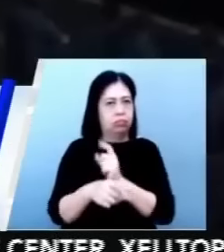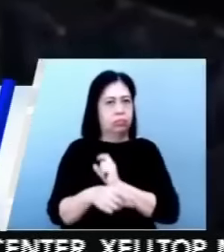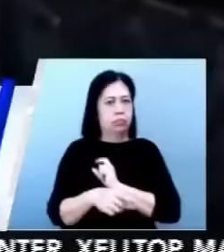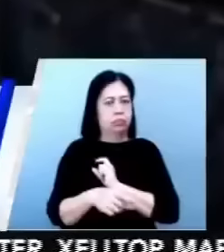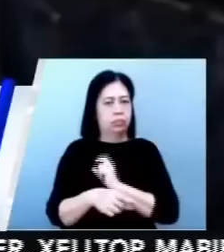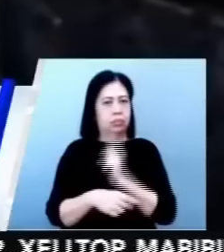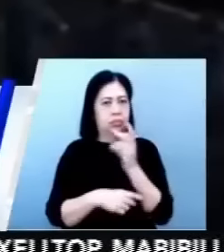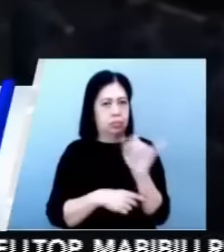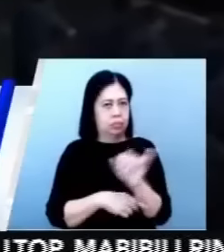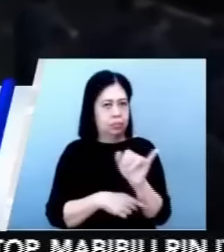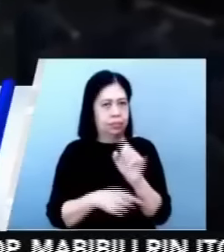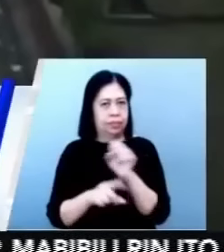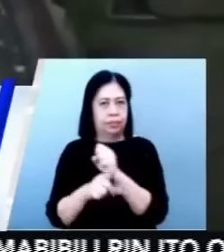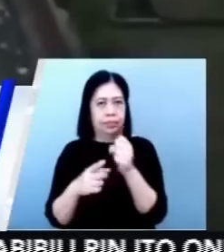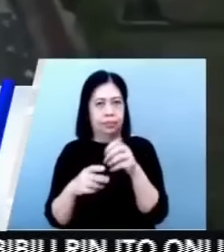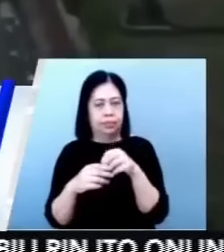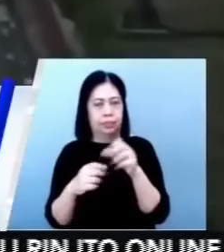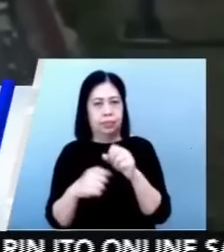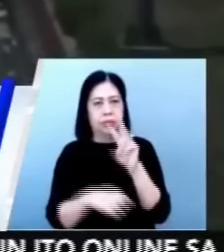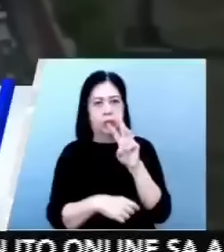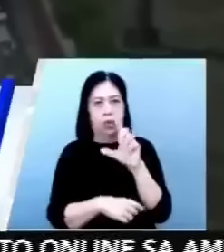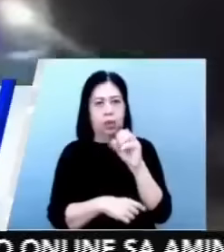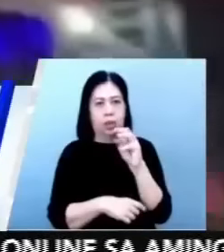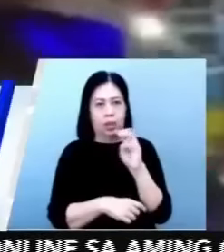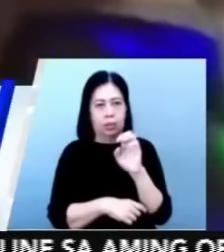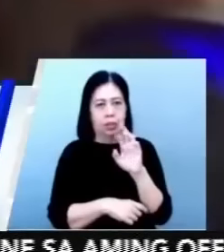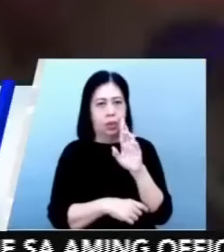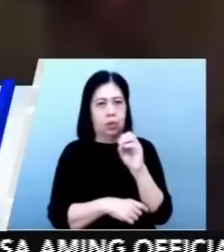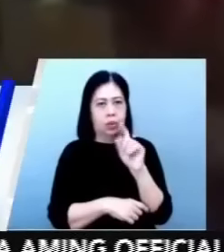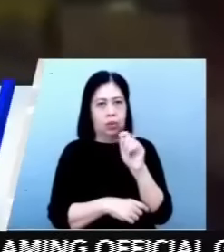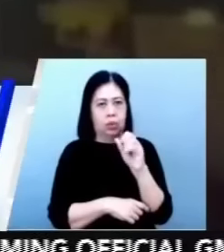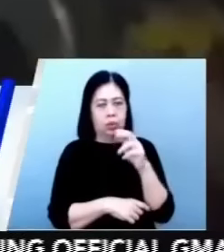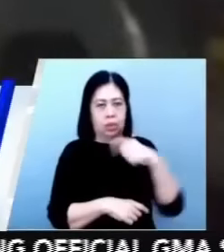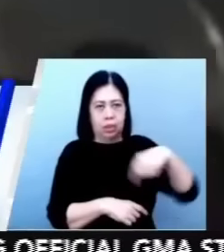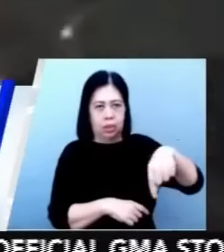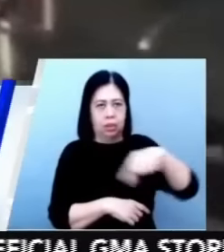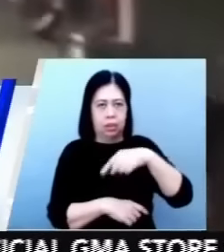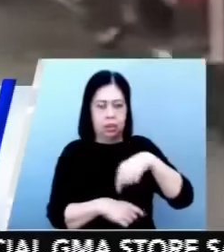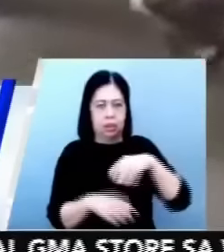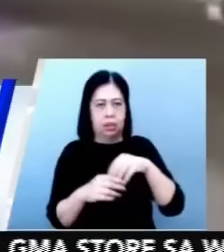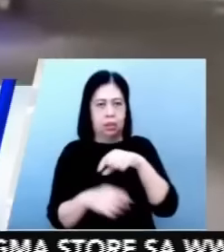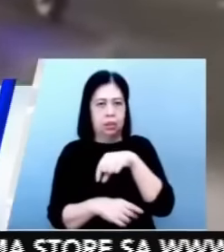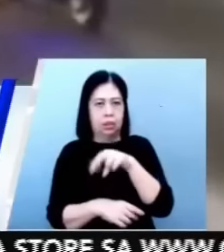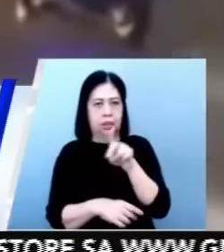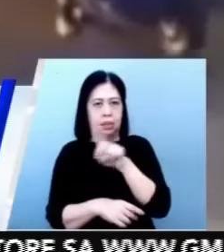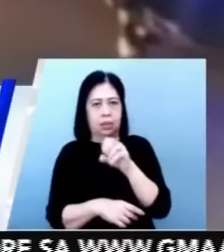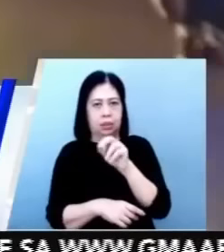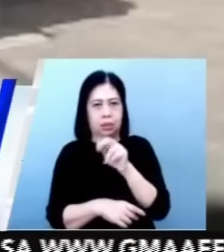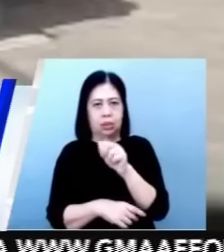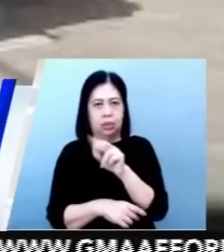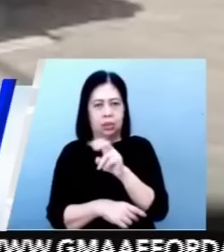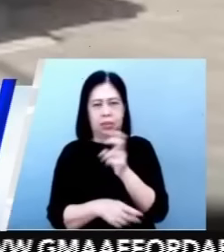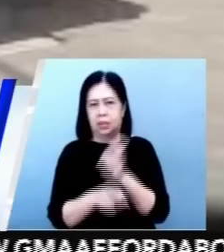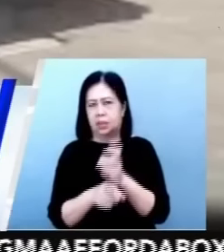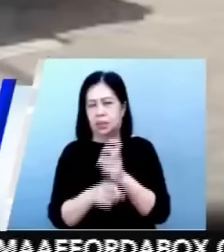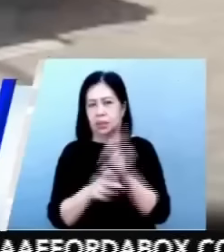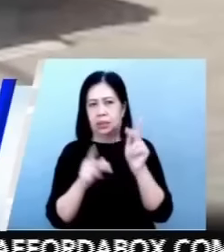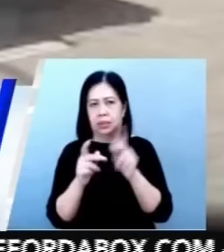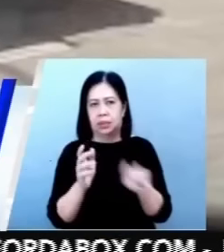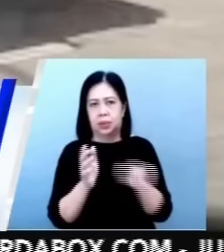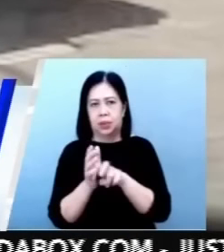din ang sitwasyon sa Welcome Rotonda at sa bahagi ng Quezon Avenue kung saan pahirapan ang pag-uwi ng mga commuter. May